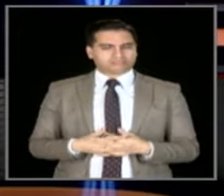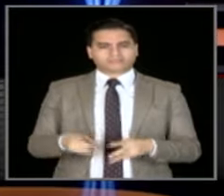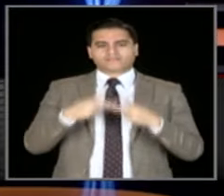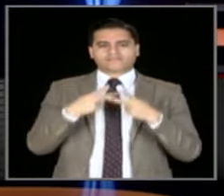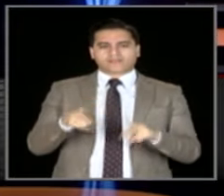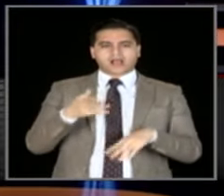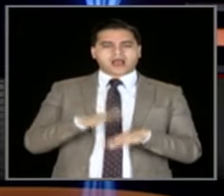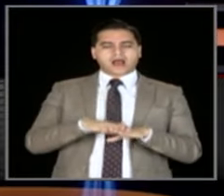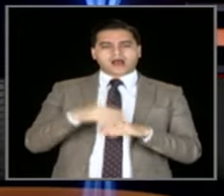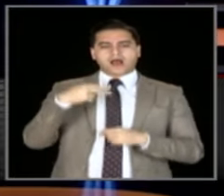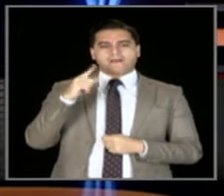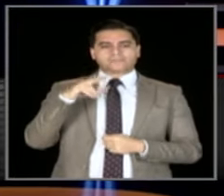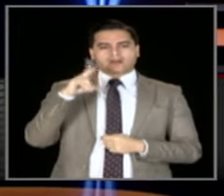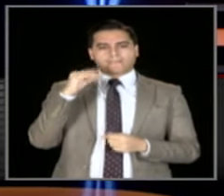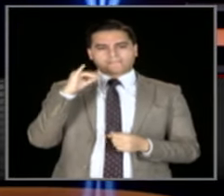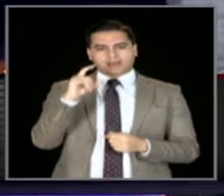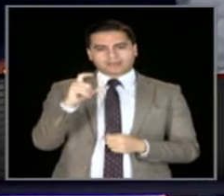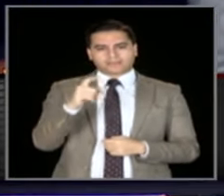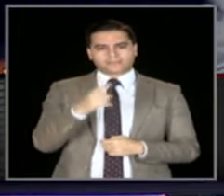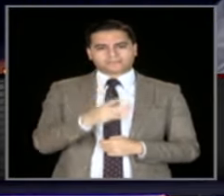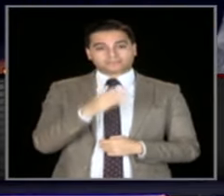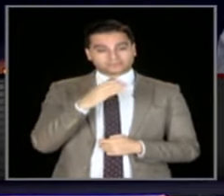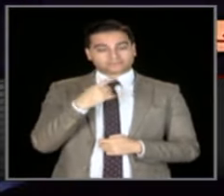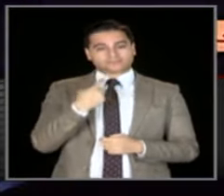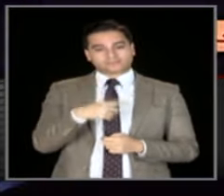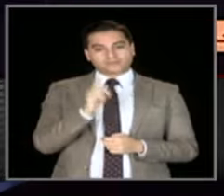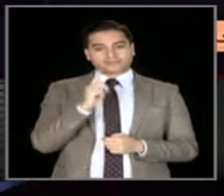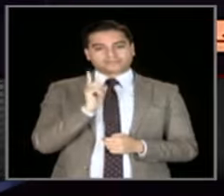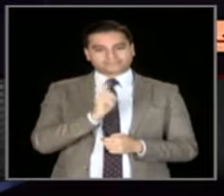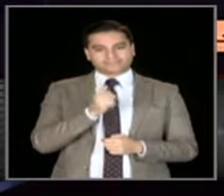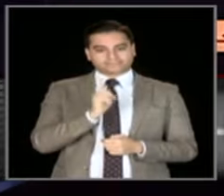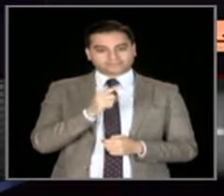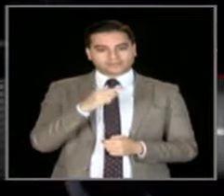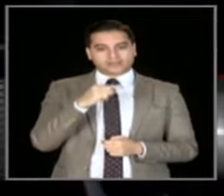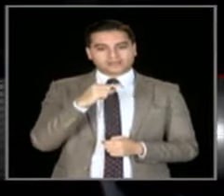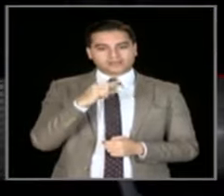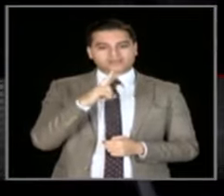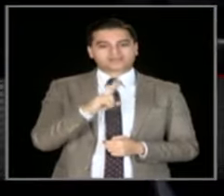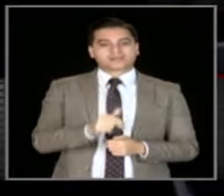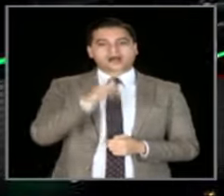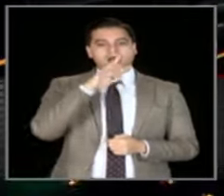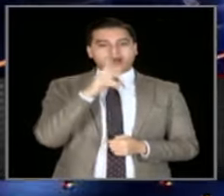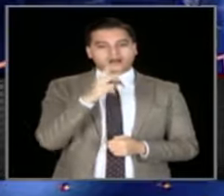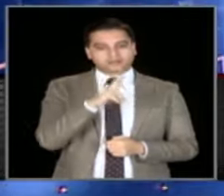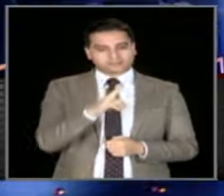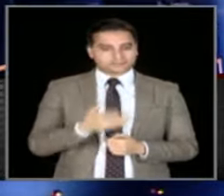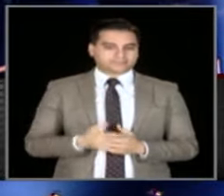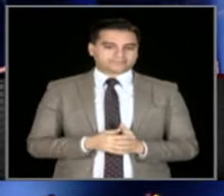مؤسسها عبد الرحمن. تهرت. تهرت. إجابة صحيحة. تفرق.